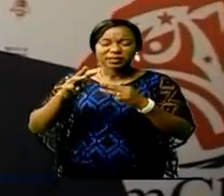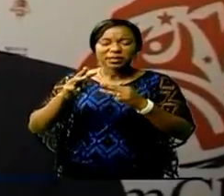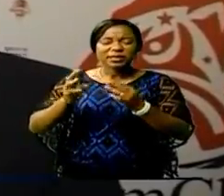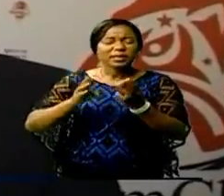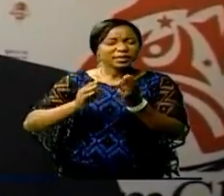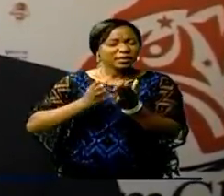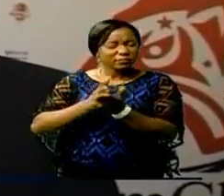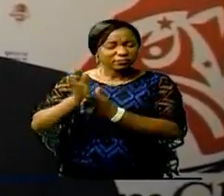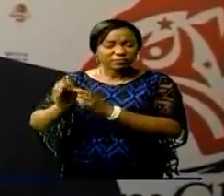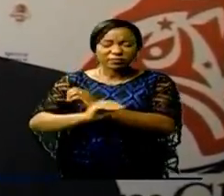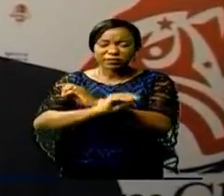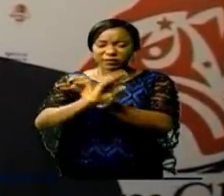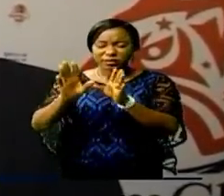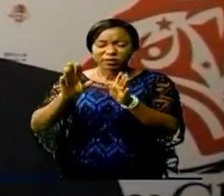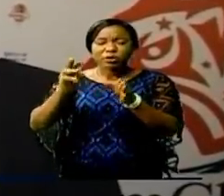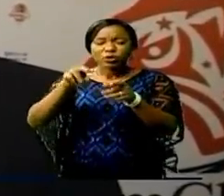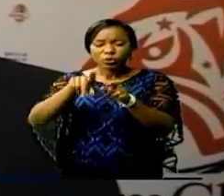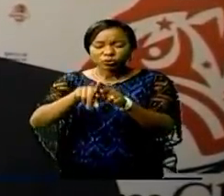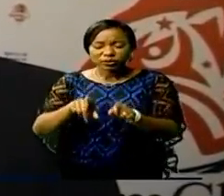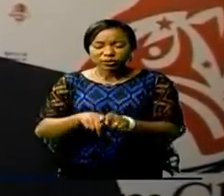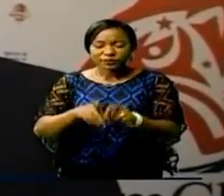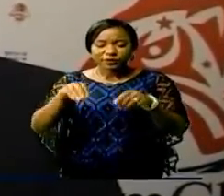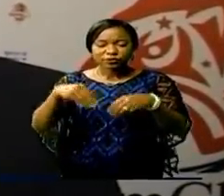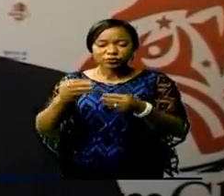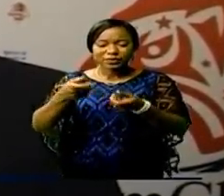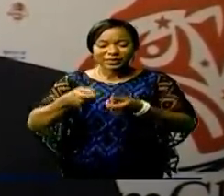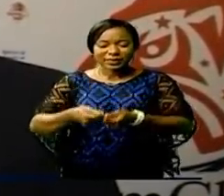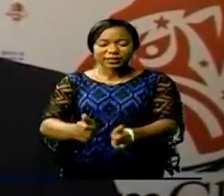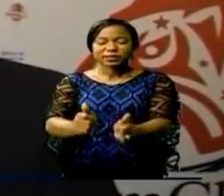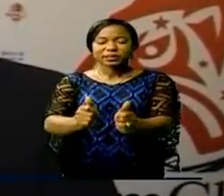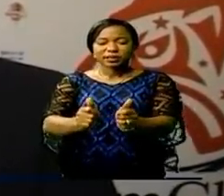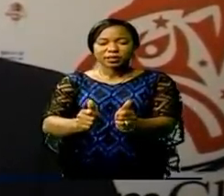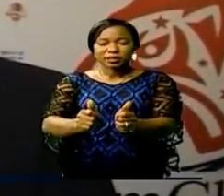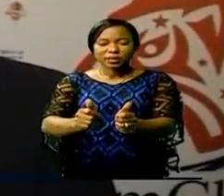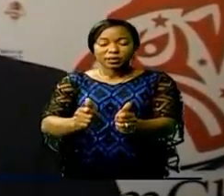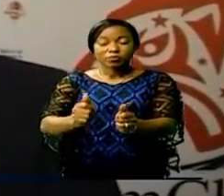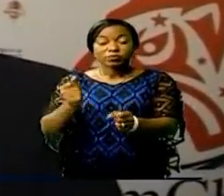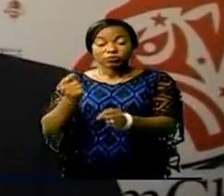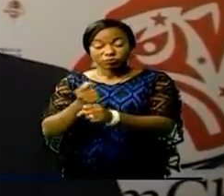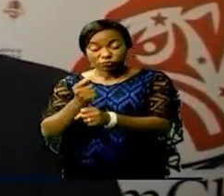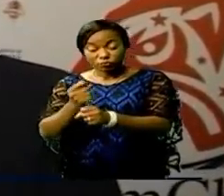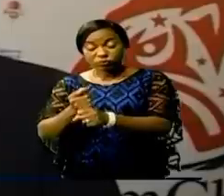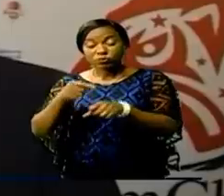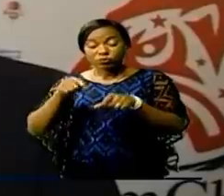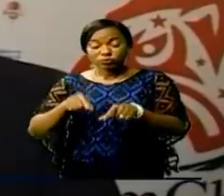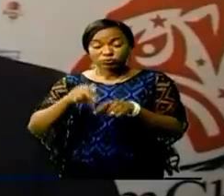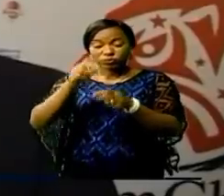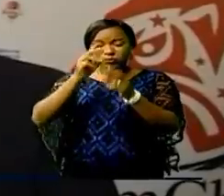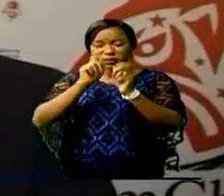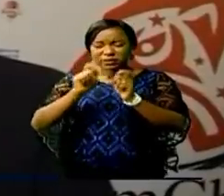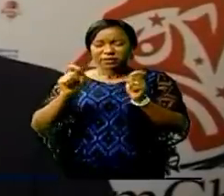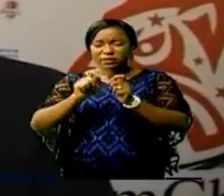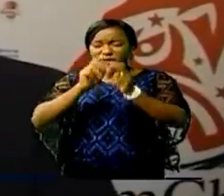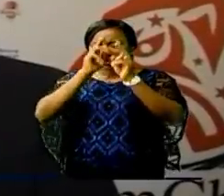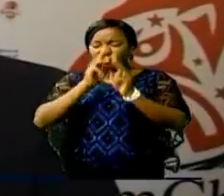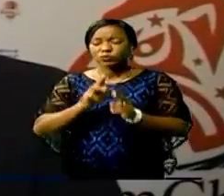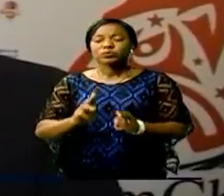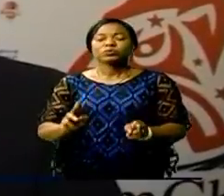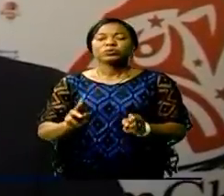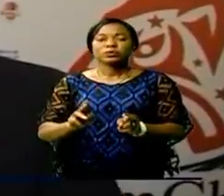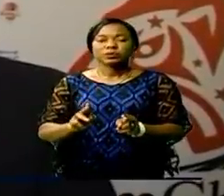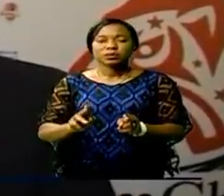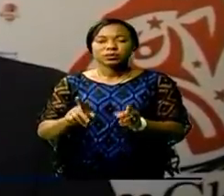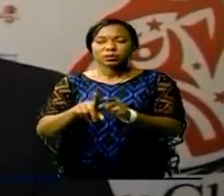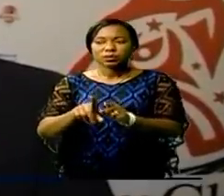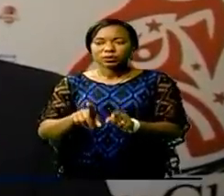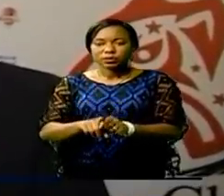aujourd'hui, les conditions d'accès au public financement sont très au-delà pour les petites et moyennes entreprises. Et les